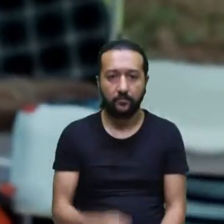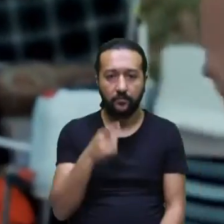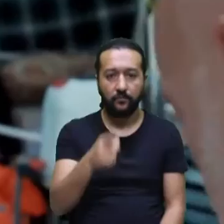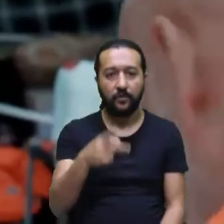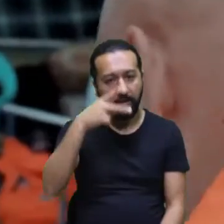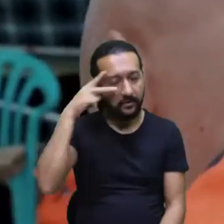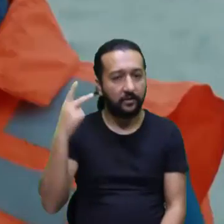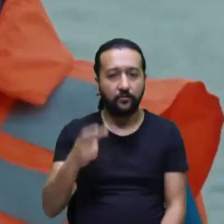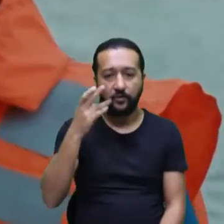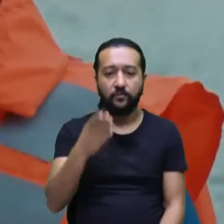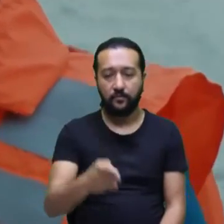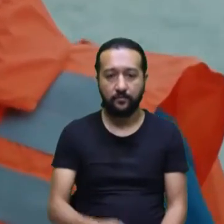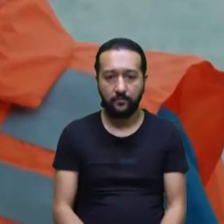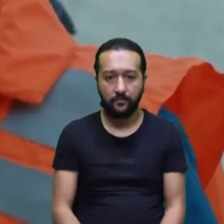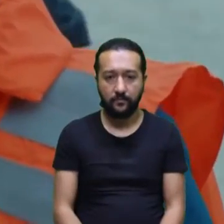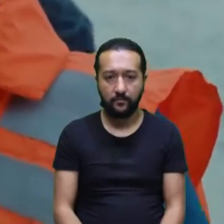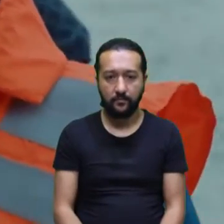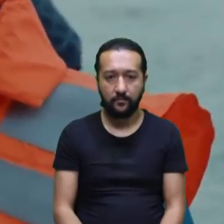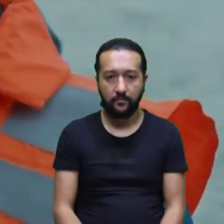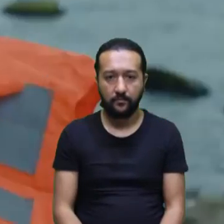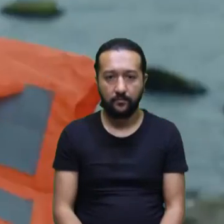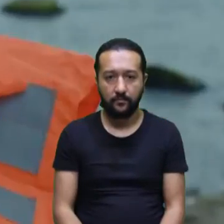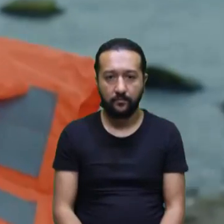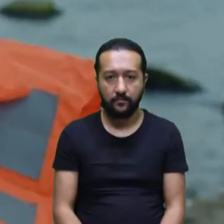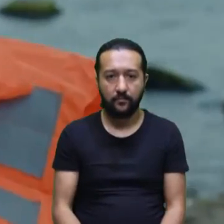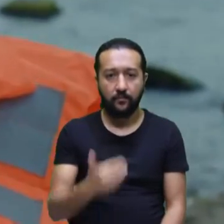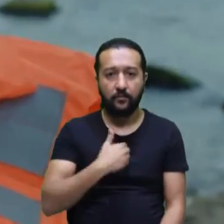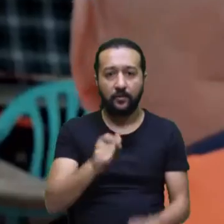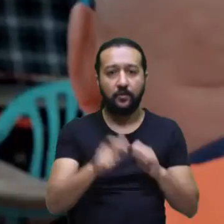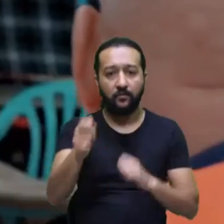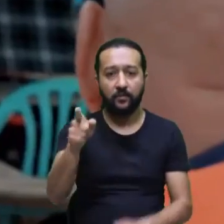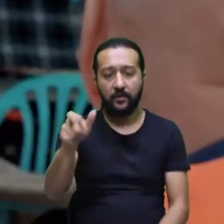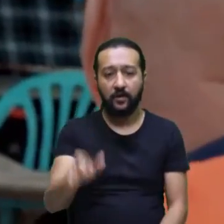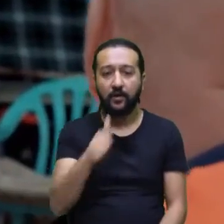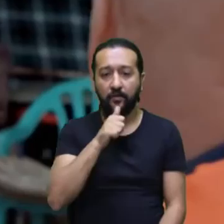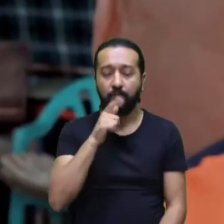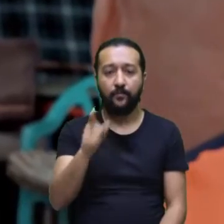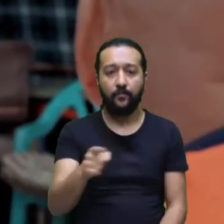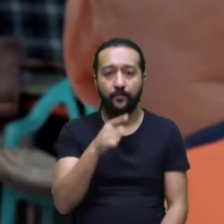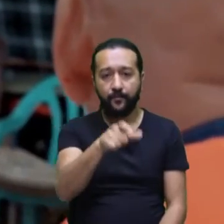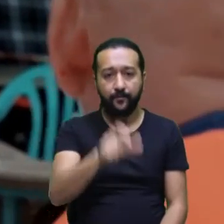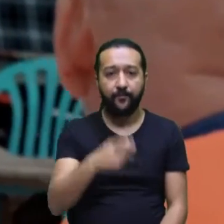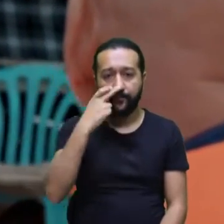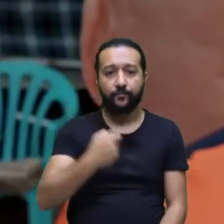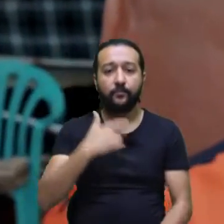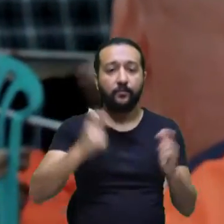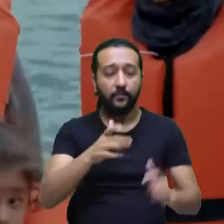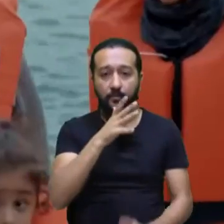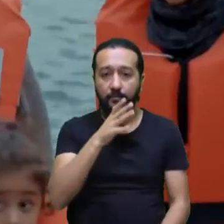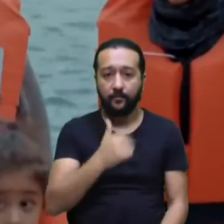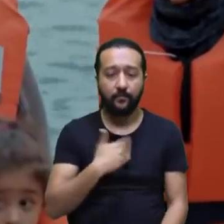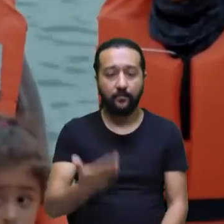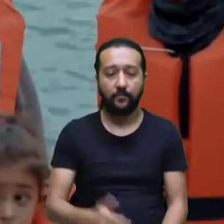Bunlar da sahte. Dazlak adam şaşırıp kaldı. Biz para verdik o adamlara. Senin bizi kandırmadığını nereden